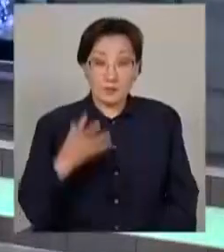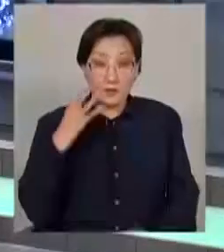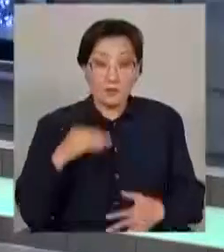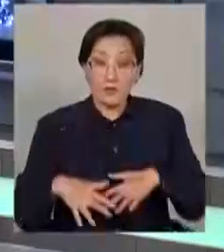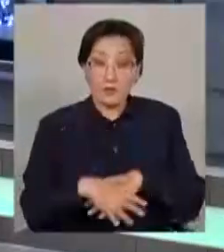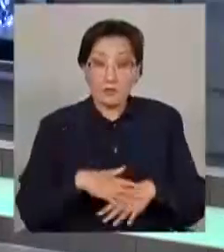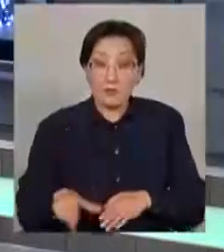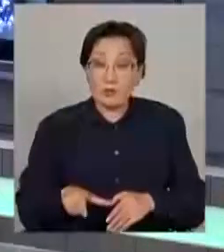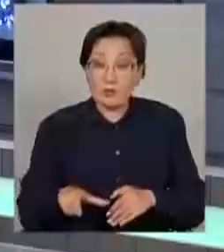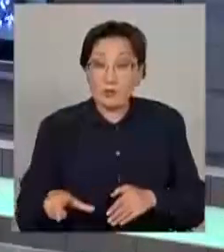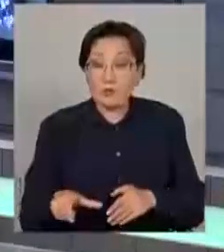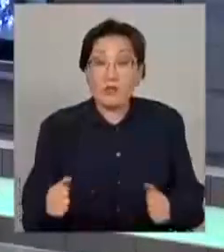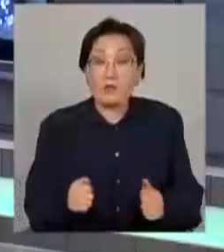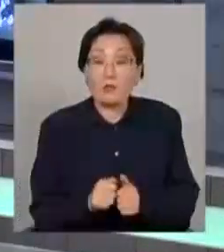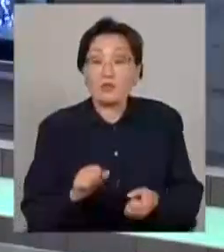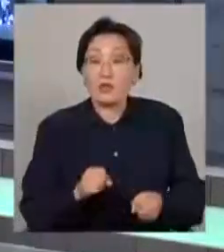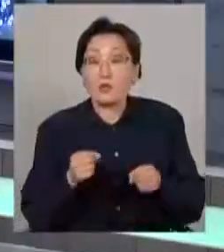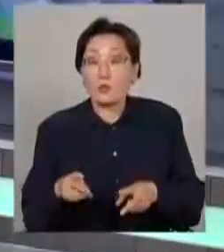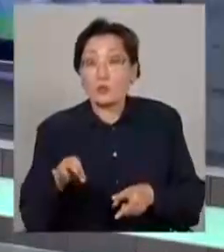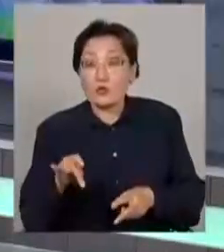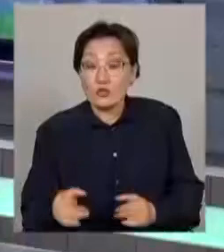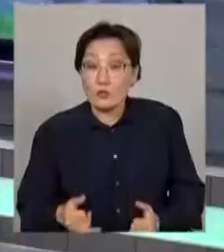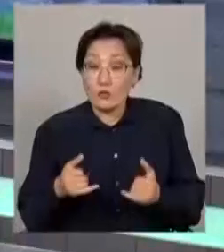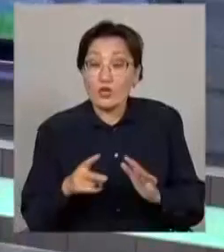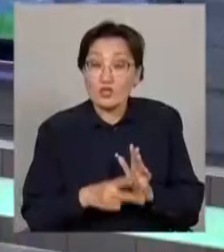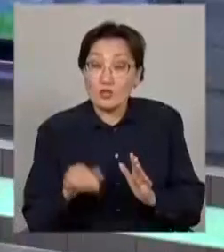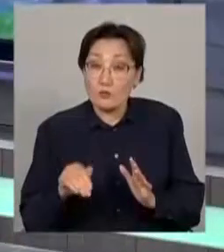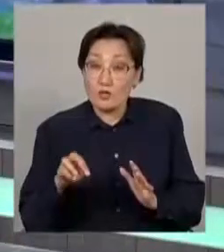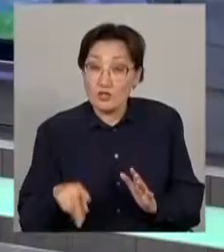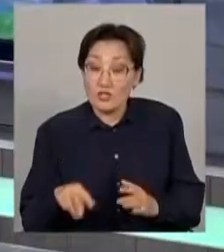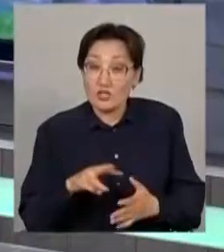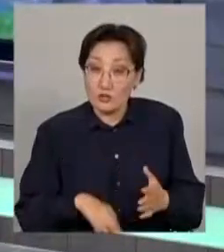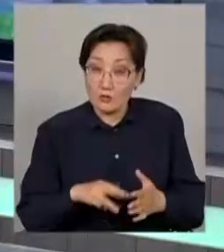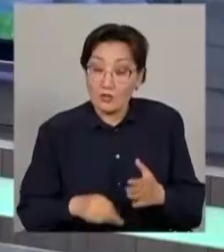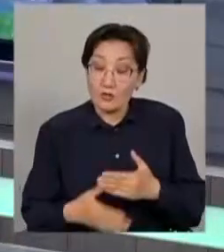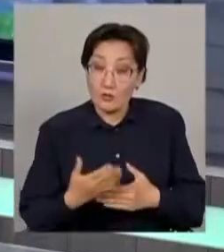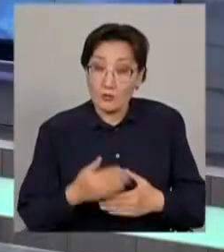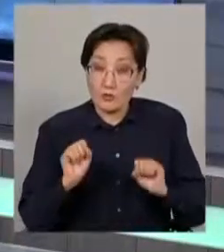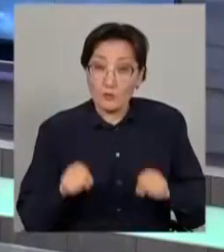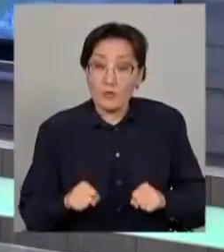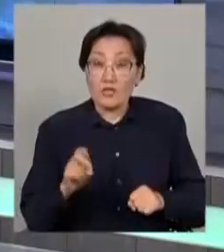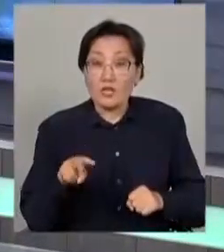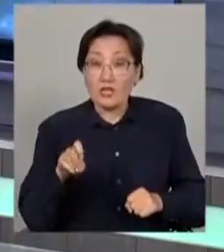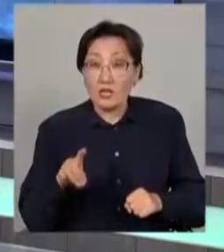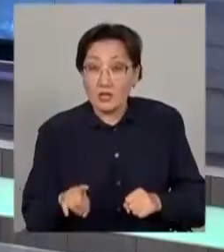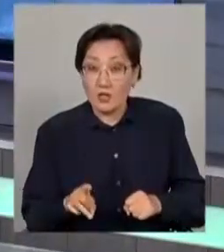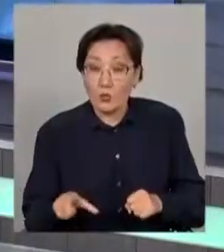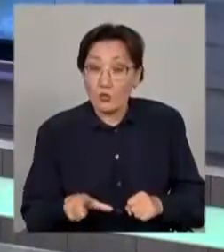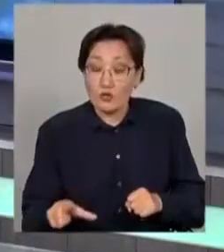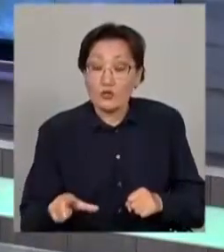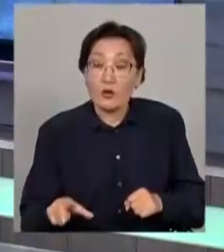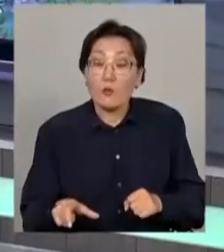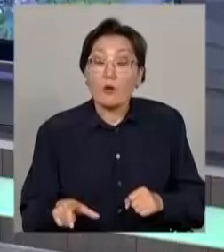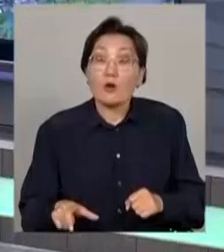Алматылықтар өзен арнасы маңына тастаған қоқыстар үшін 70 мың теңгедей айыппұл арқалайды. Бұл туралы Қарғалы өзені бойында жүргізілген рейд